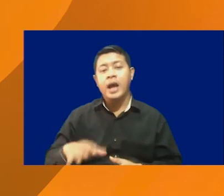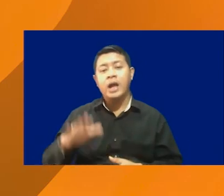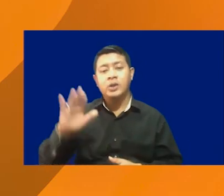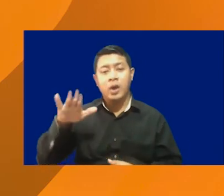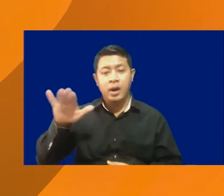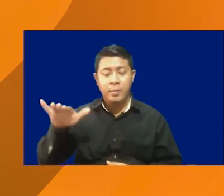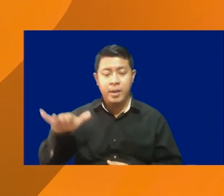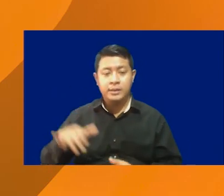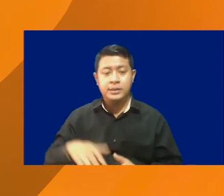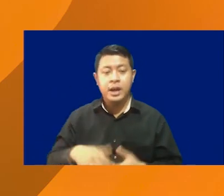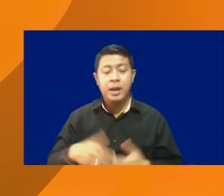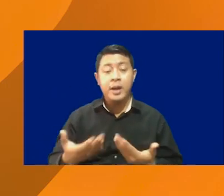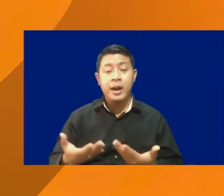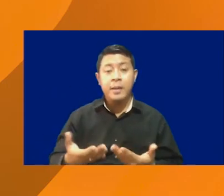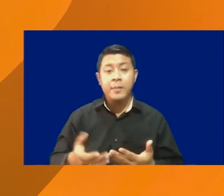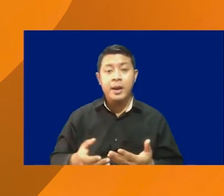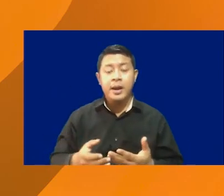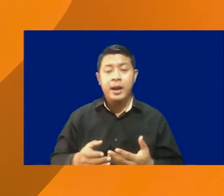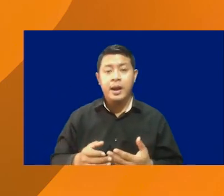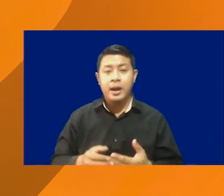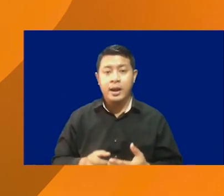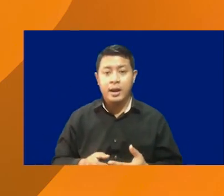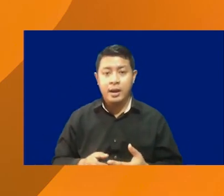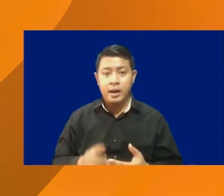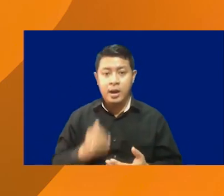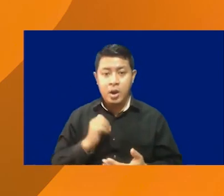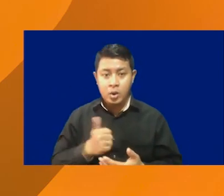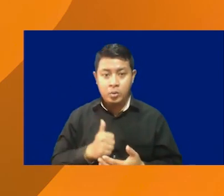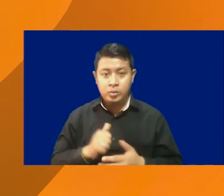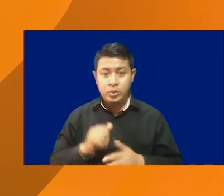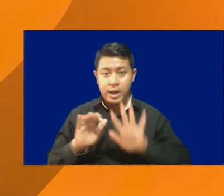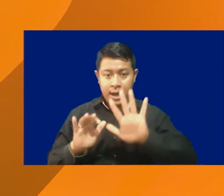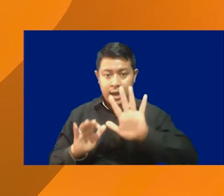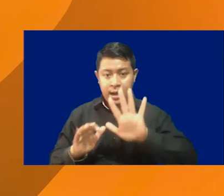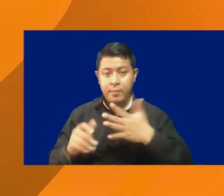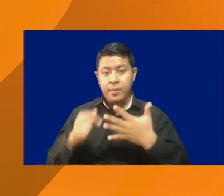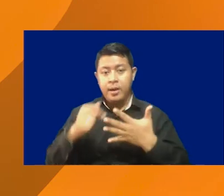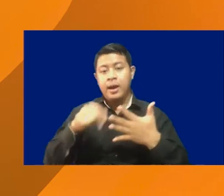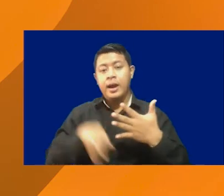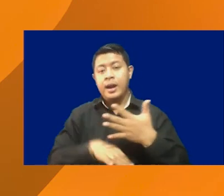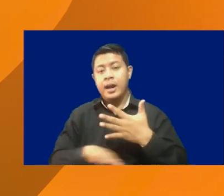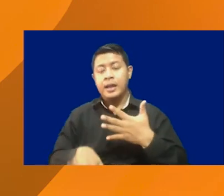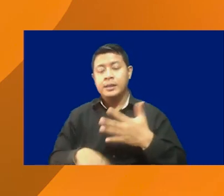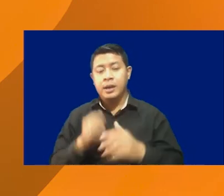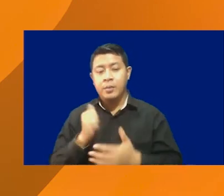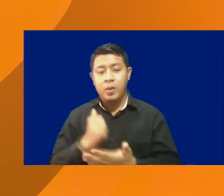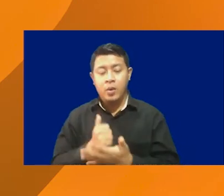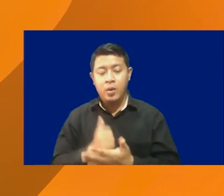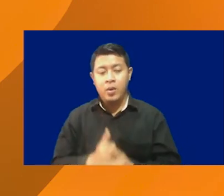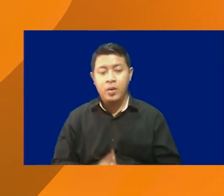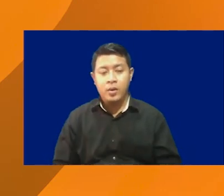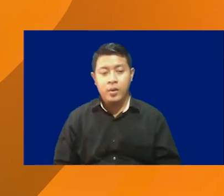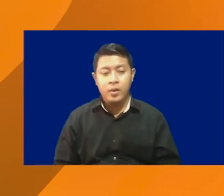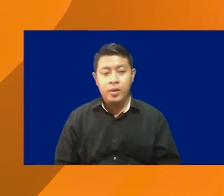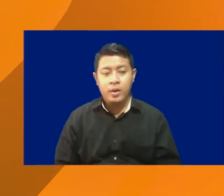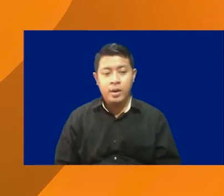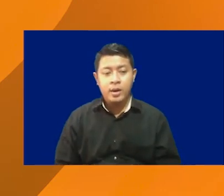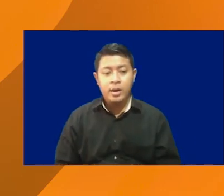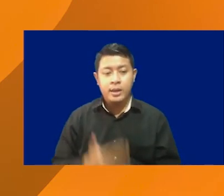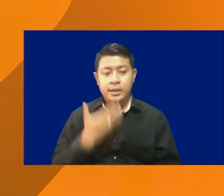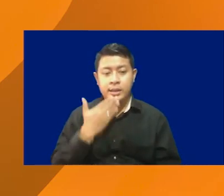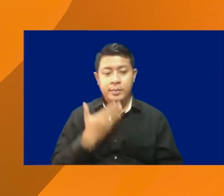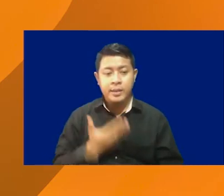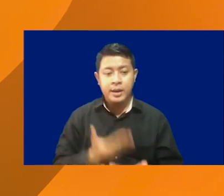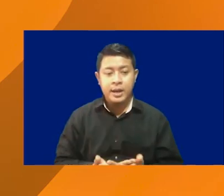pengalamannya sebagai seorang anak atau seorang remaja. Bagaimana berkaitan dengan kebutuhan lima dasar pokok ini?